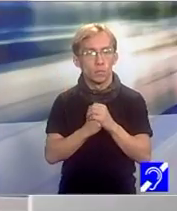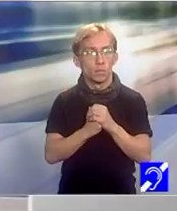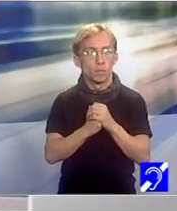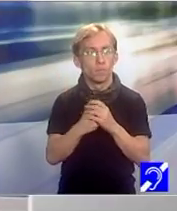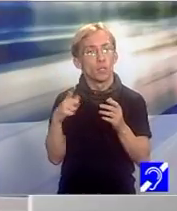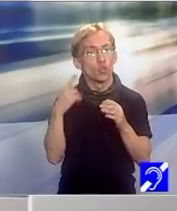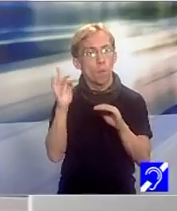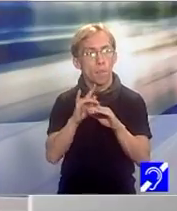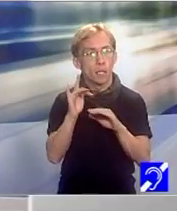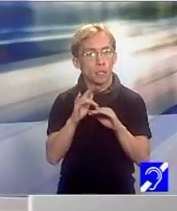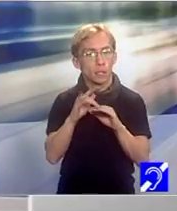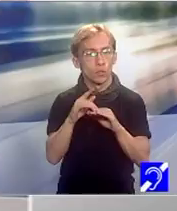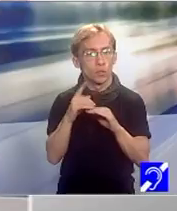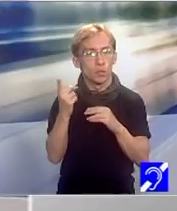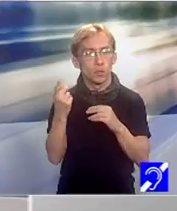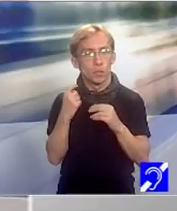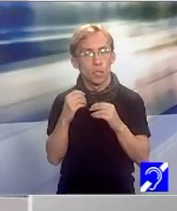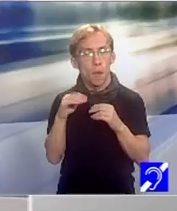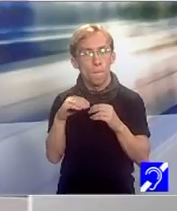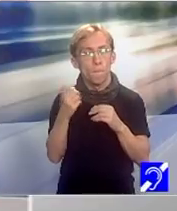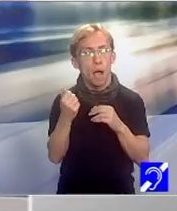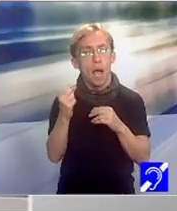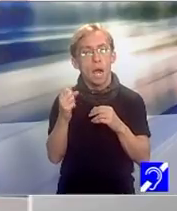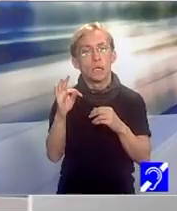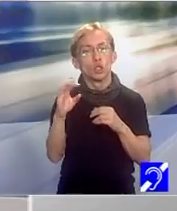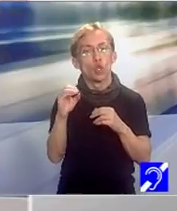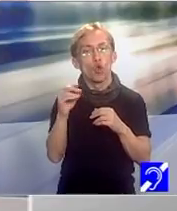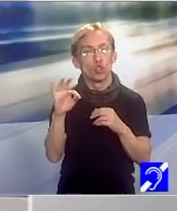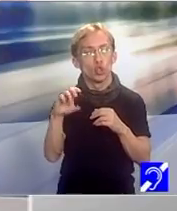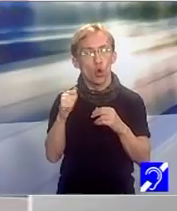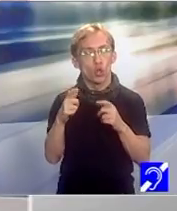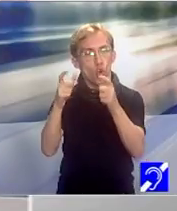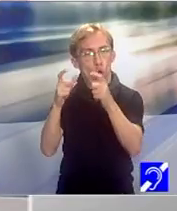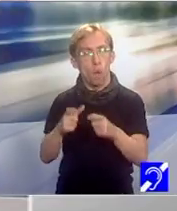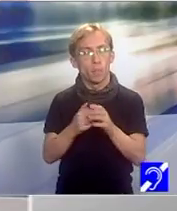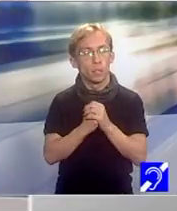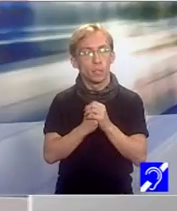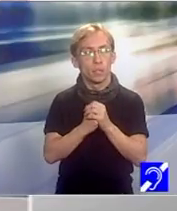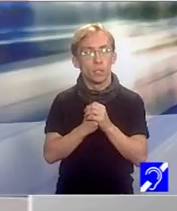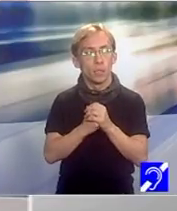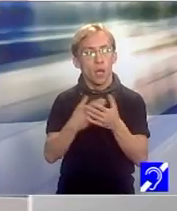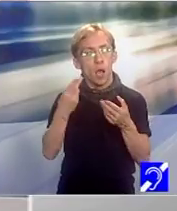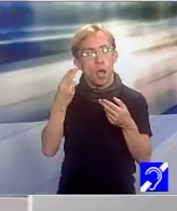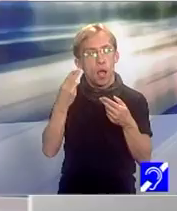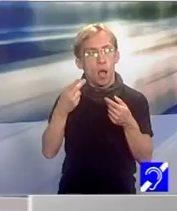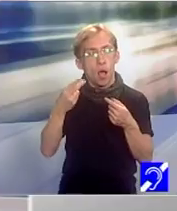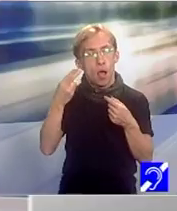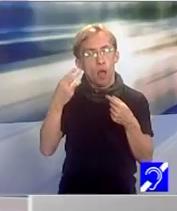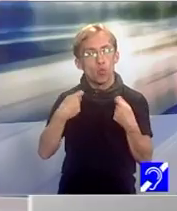sunt medicii senzaționali din rețeaua de mastocitoză, din comisia de mastocitoză, doamna doctor Oana Clătici, Irina